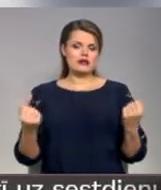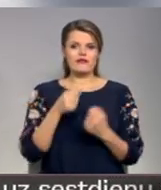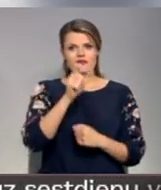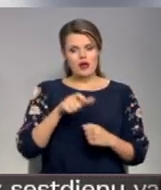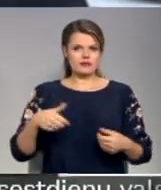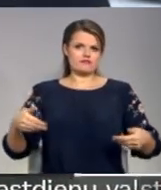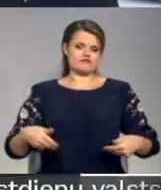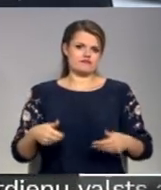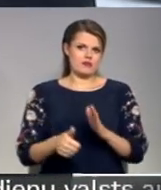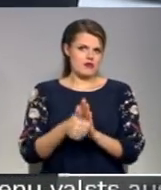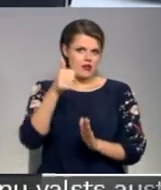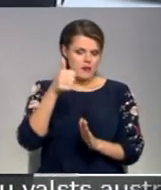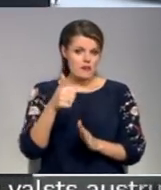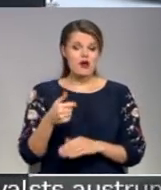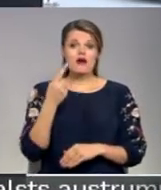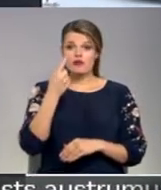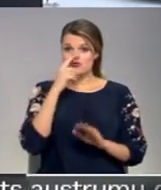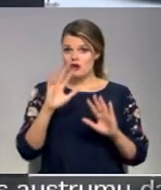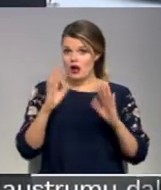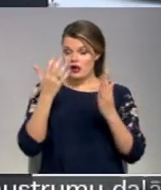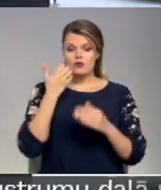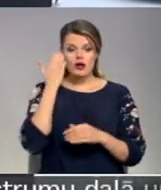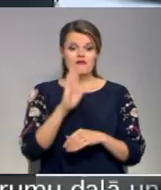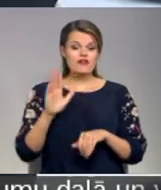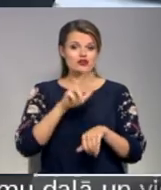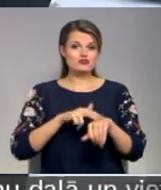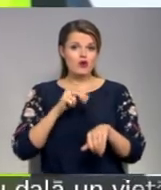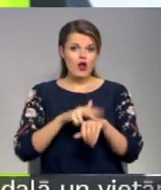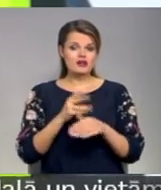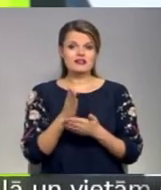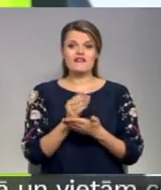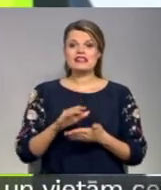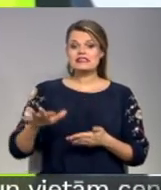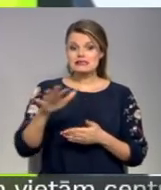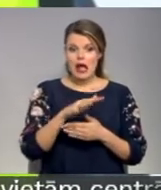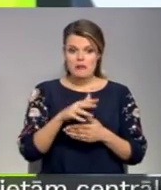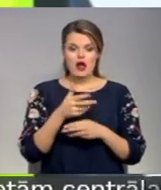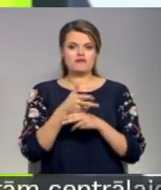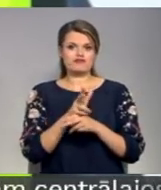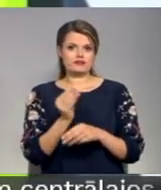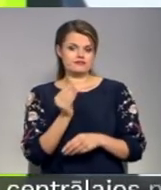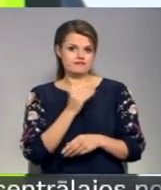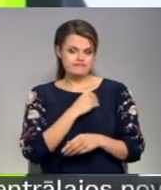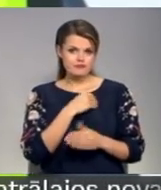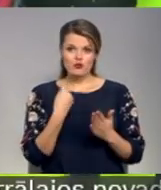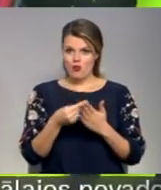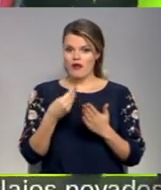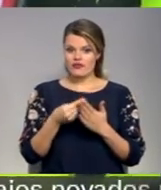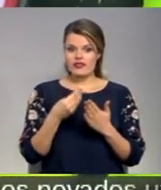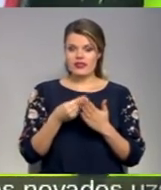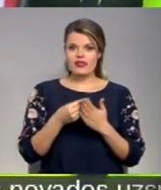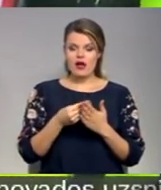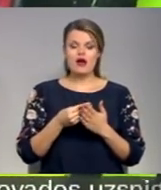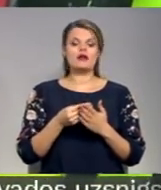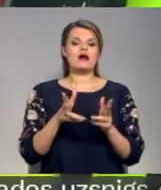kolēģi. Viens no gadījumiem, kad valsts policijas Vidzemes reģiona pārvaldē lieti noderēja pie policista formas tērpa piestiprinātās